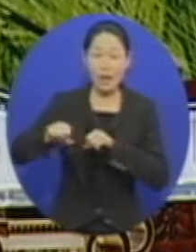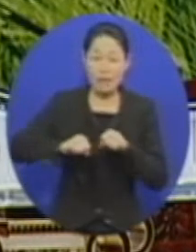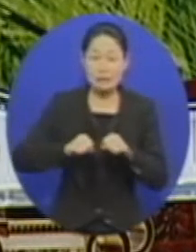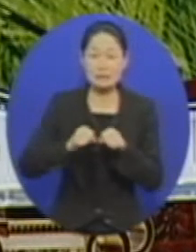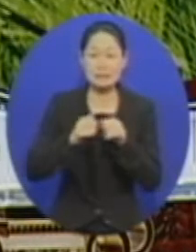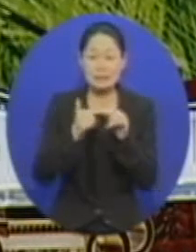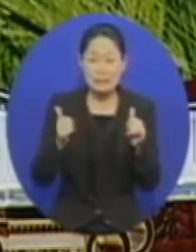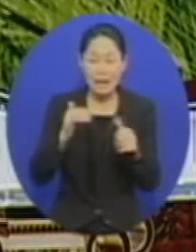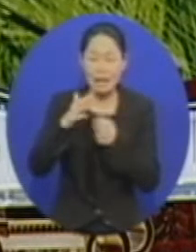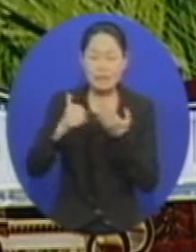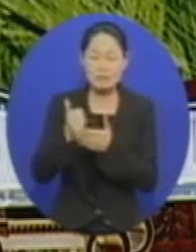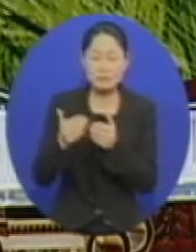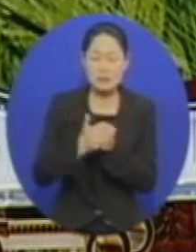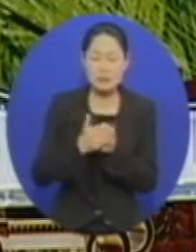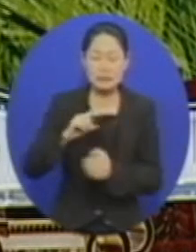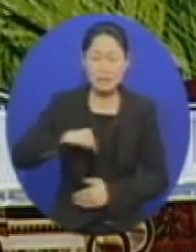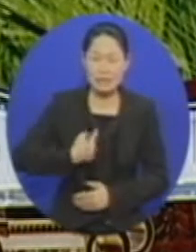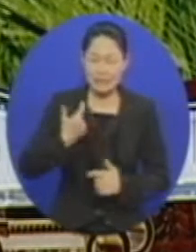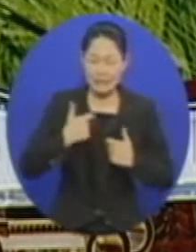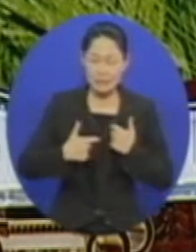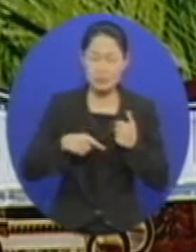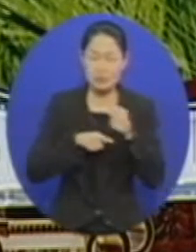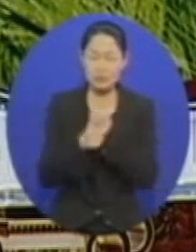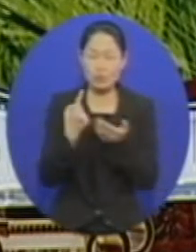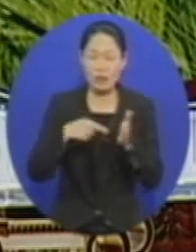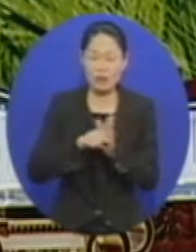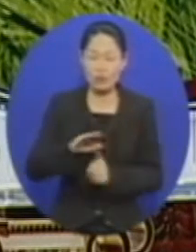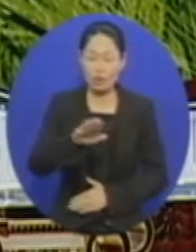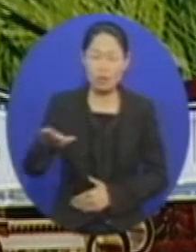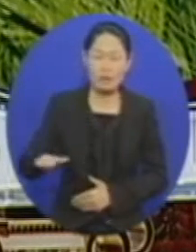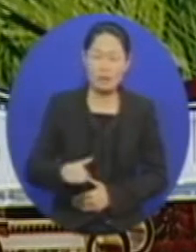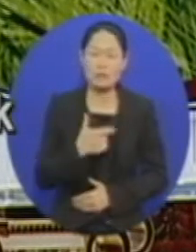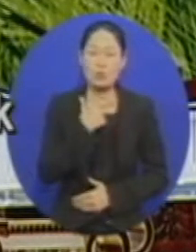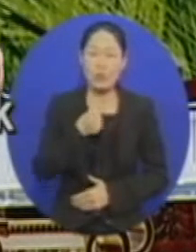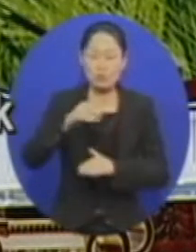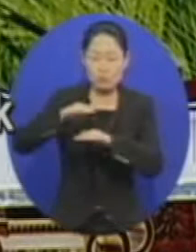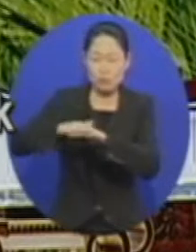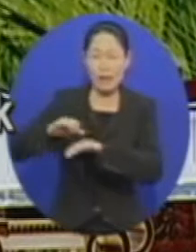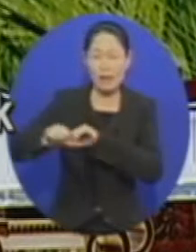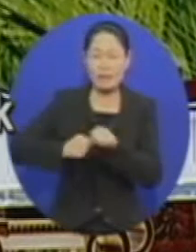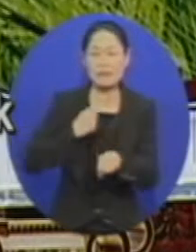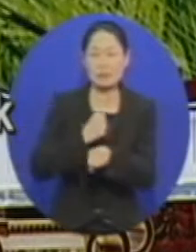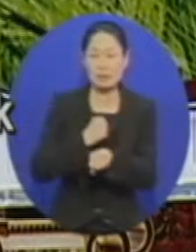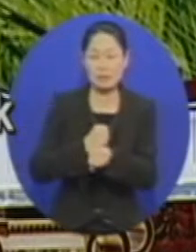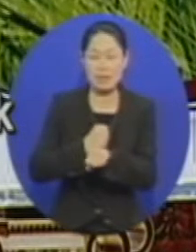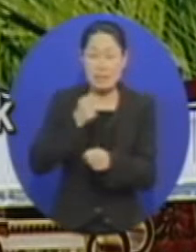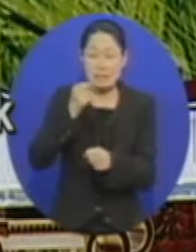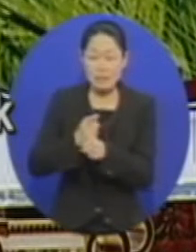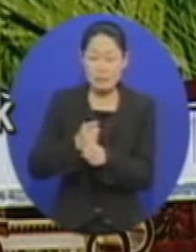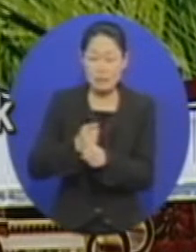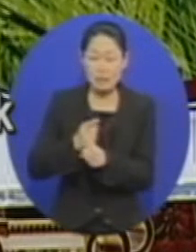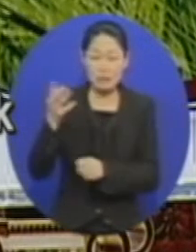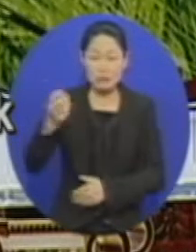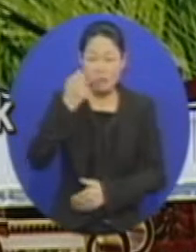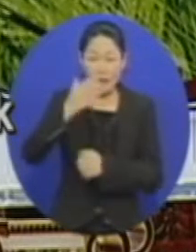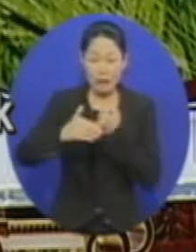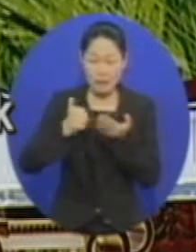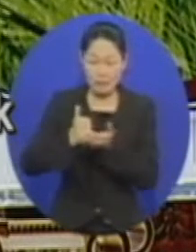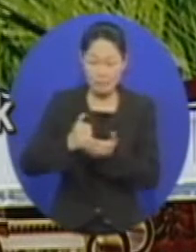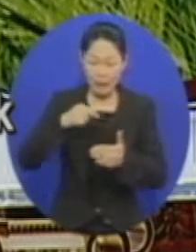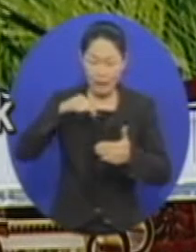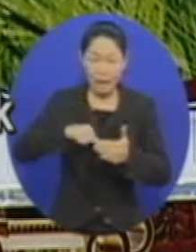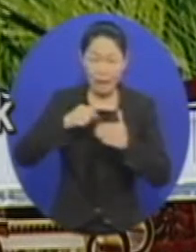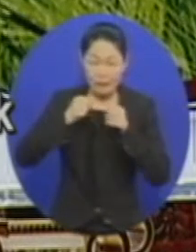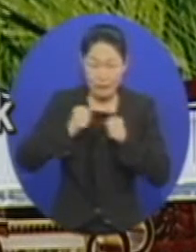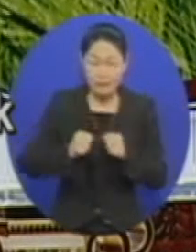뜻을 위하여 너희로 소원을 두고 행하게 하시나니 성령 하나님이 이미 우리 안에 계셔서 하나님의